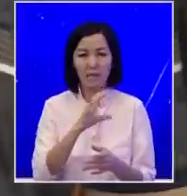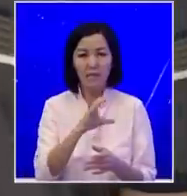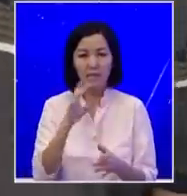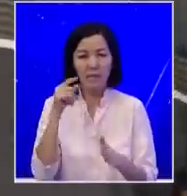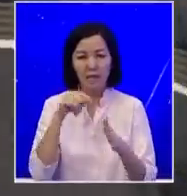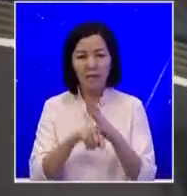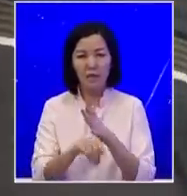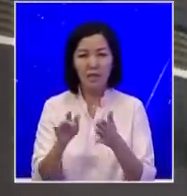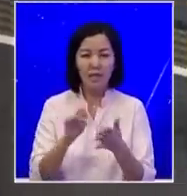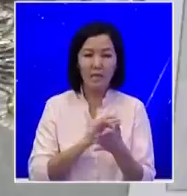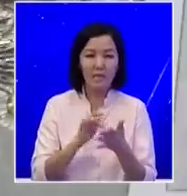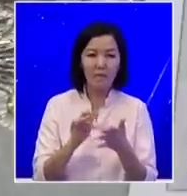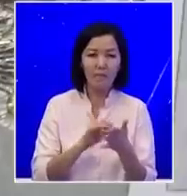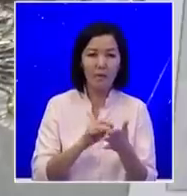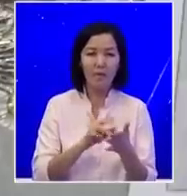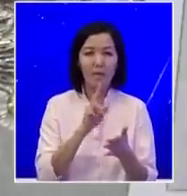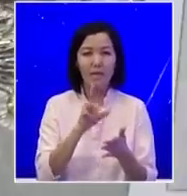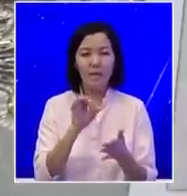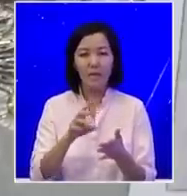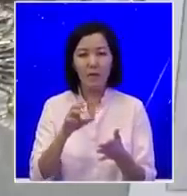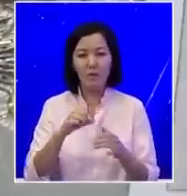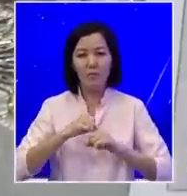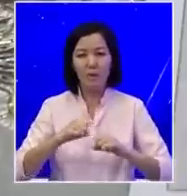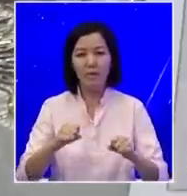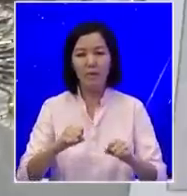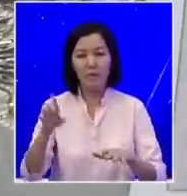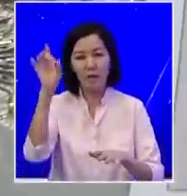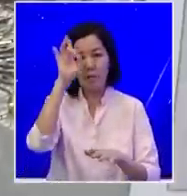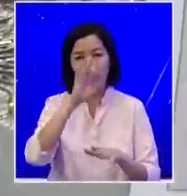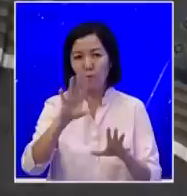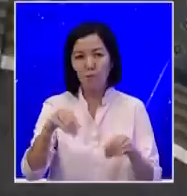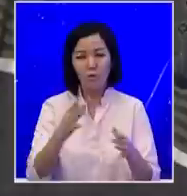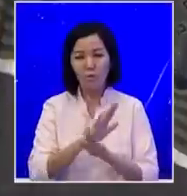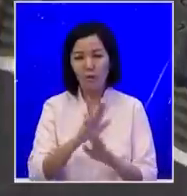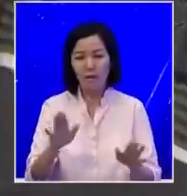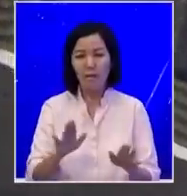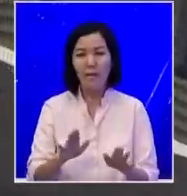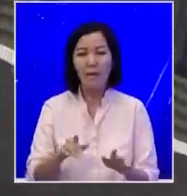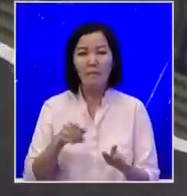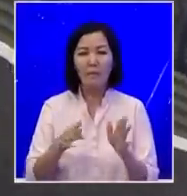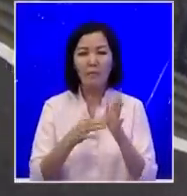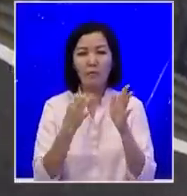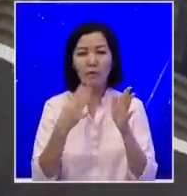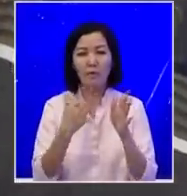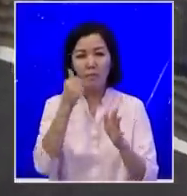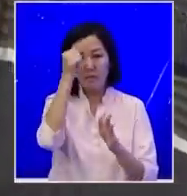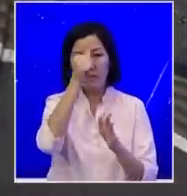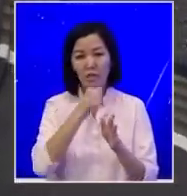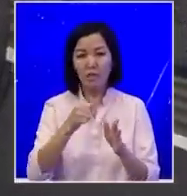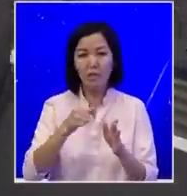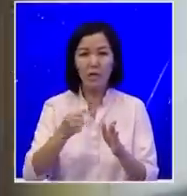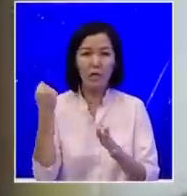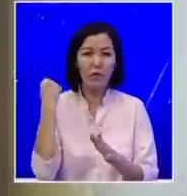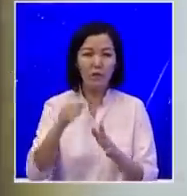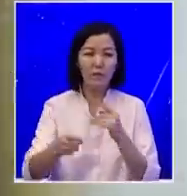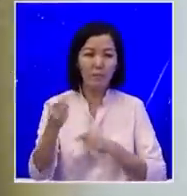ішкесебімен лайықты бола тұра Кеңес одағының батыры атағы бұйырмаған көп қазақтың бірі. 1945 жылы жеңіспен